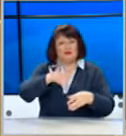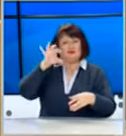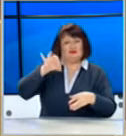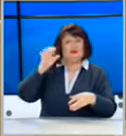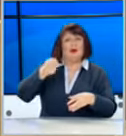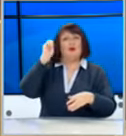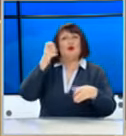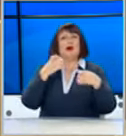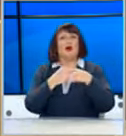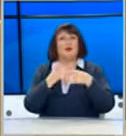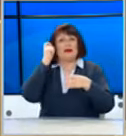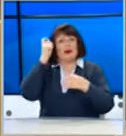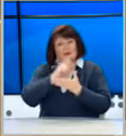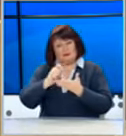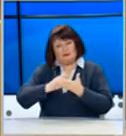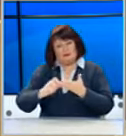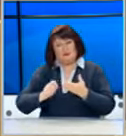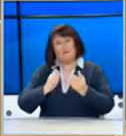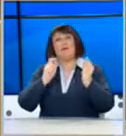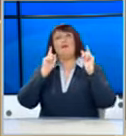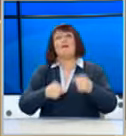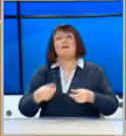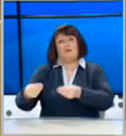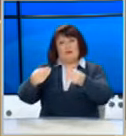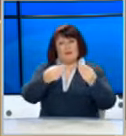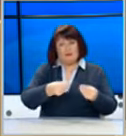Βουλή ένα πόρισμα που θα ενισχύει την πολιτική